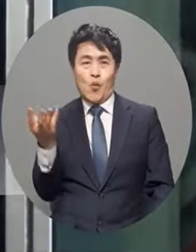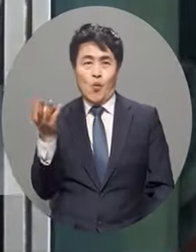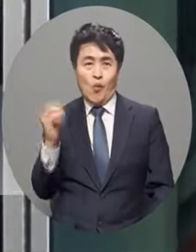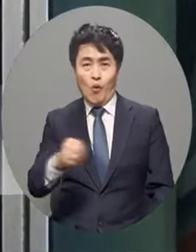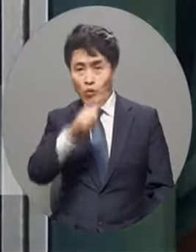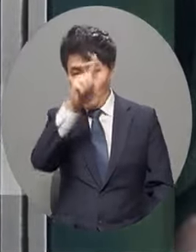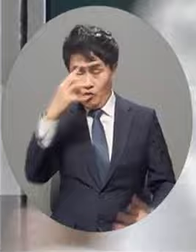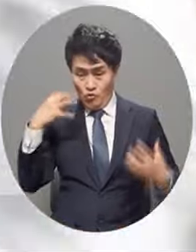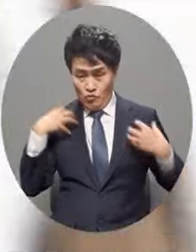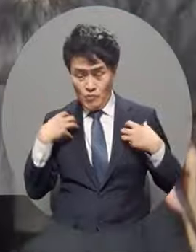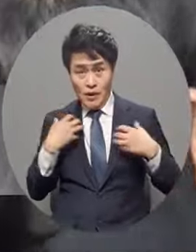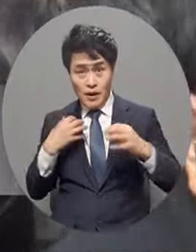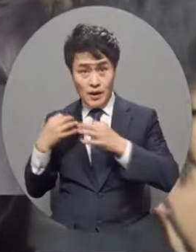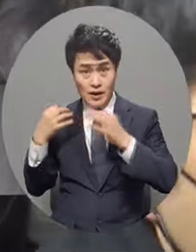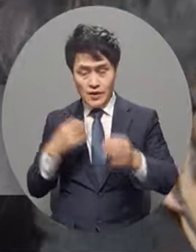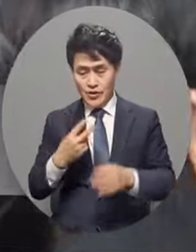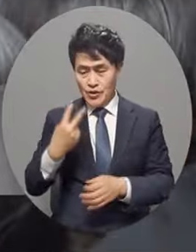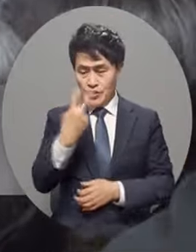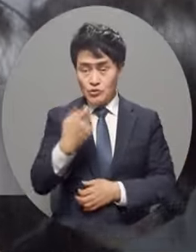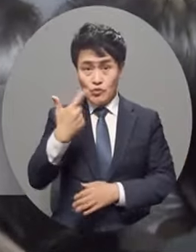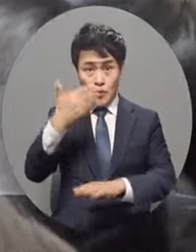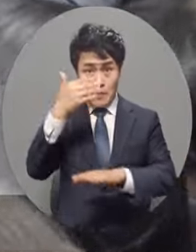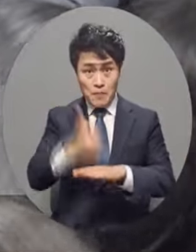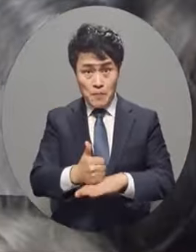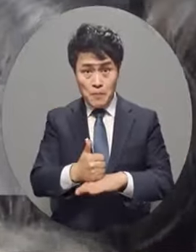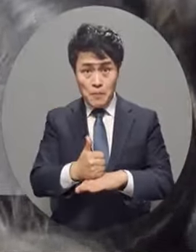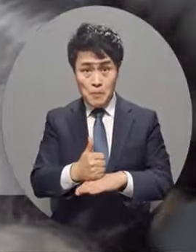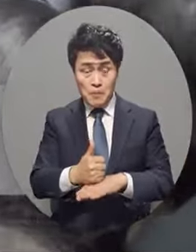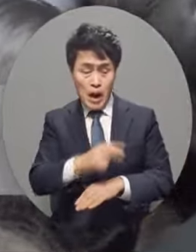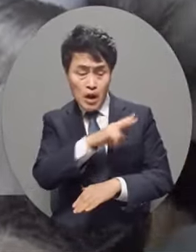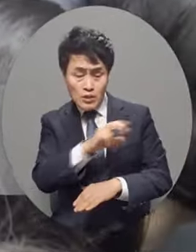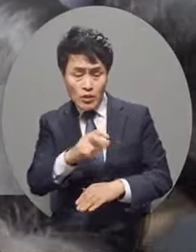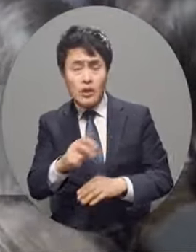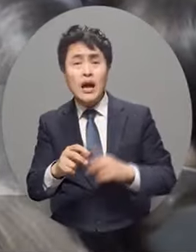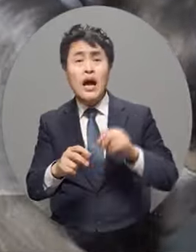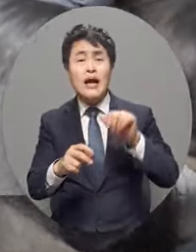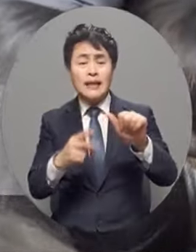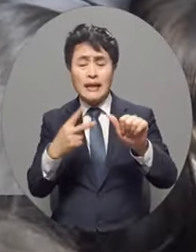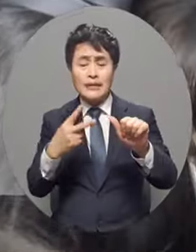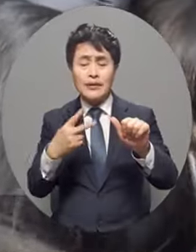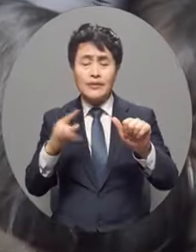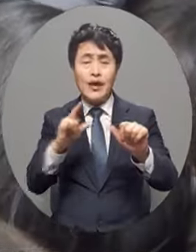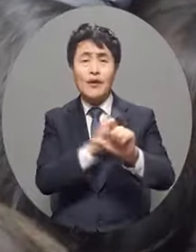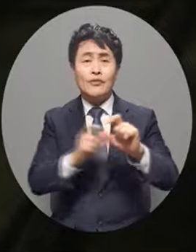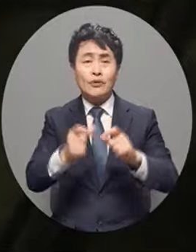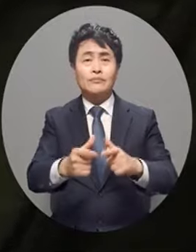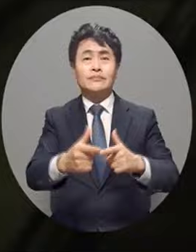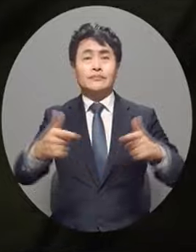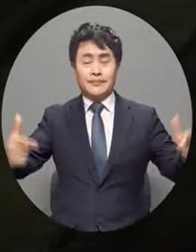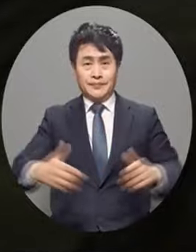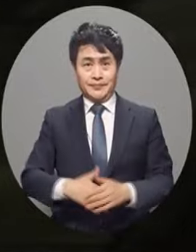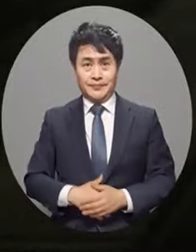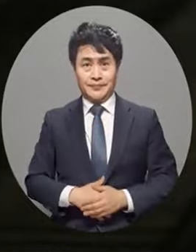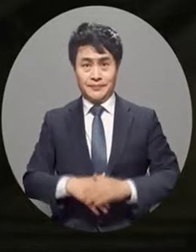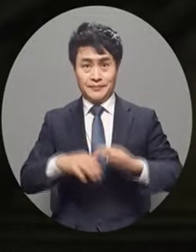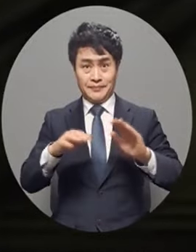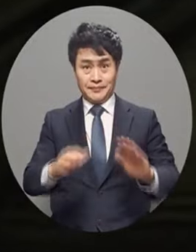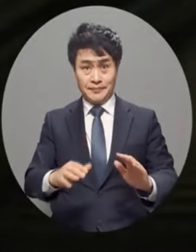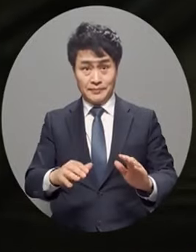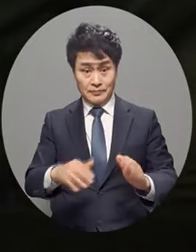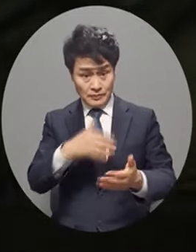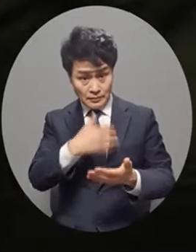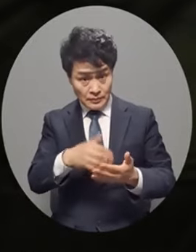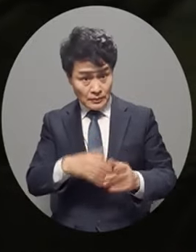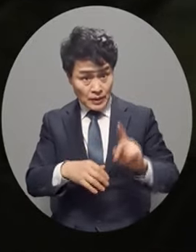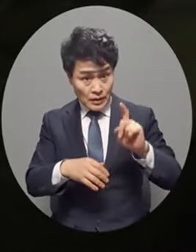국비를 지원해 2026년 말까지 전동차 5대를 추가 증편하기로 했습니다. 이렇게 총